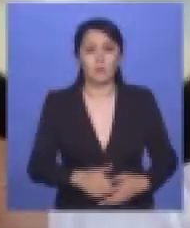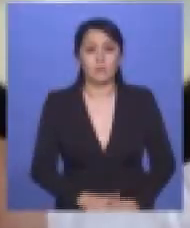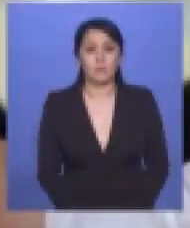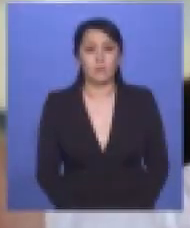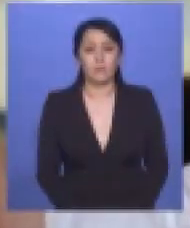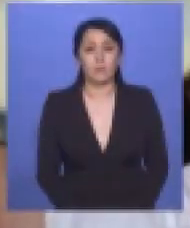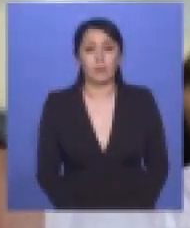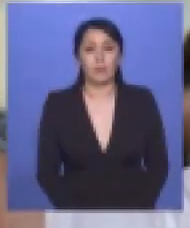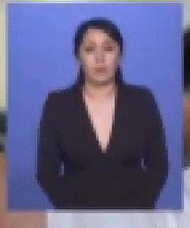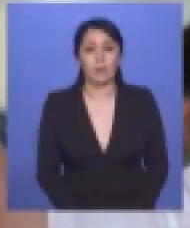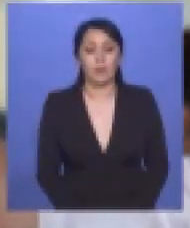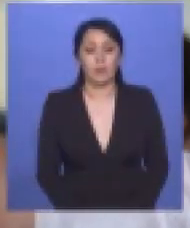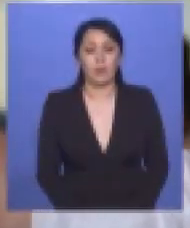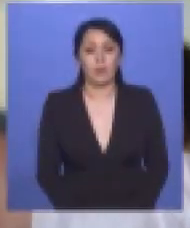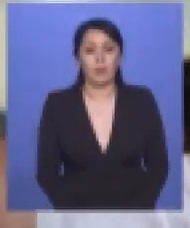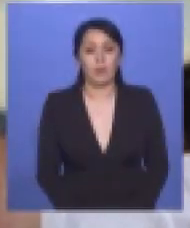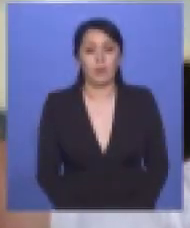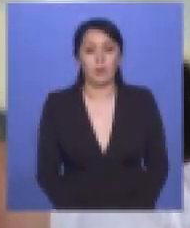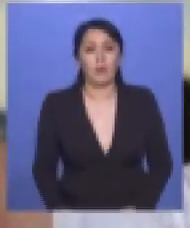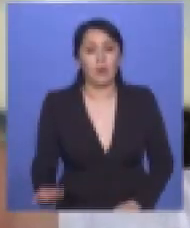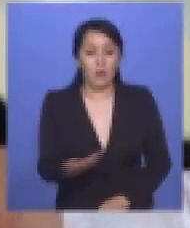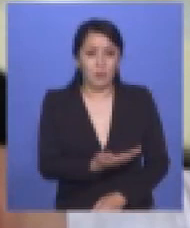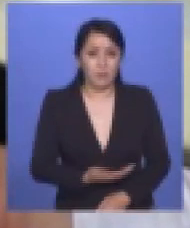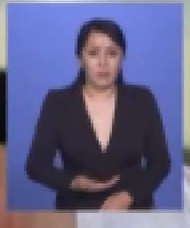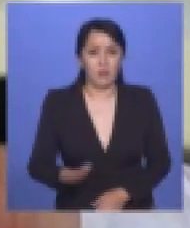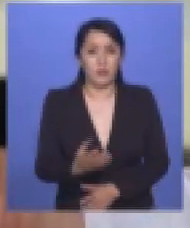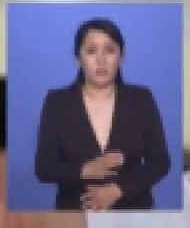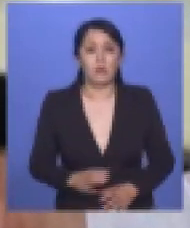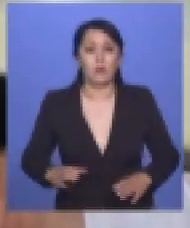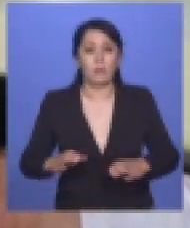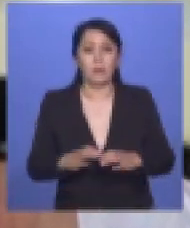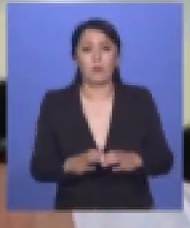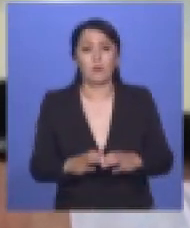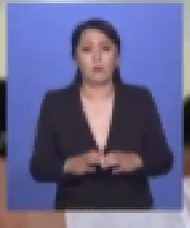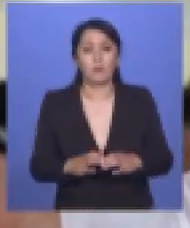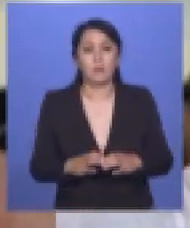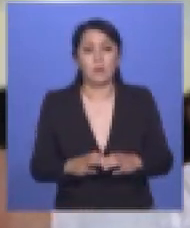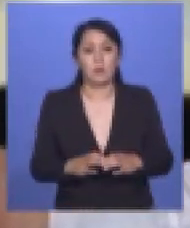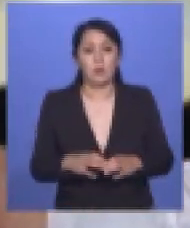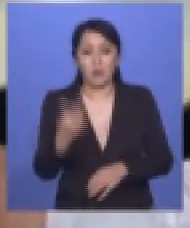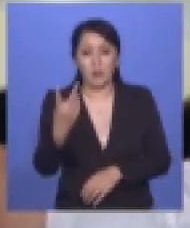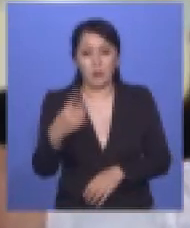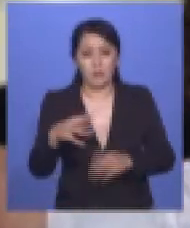наша группа состояла из 29 танцоров и дерматолог